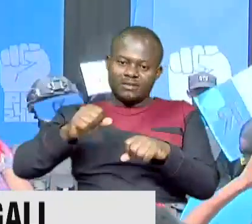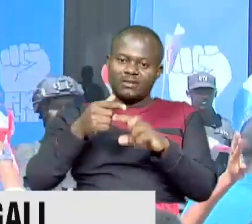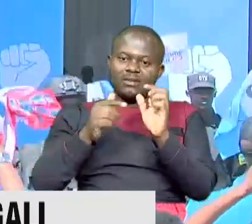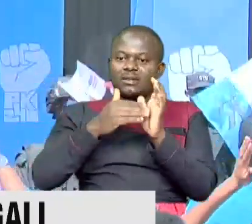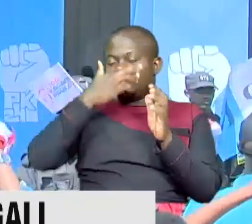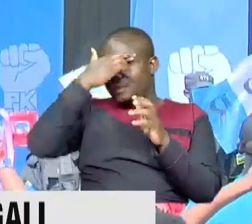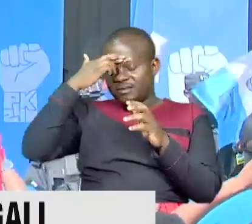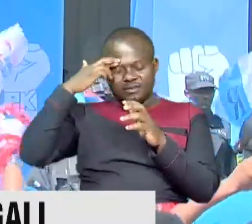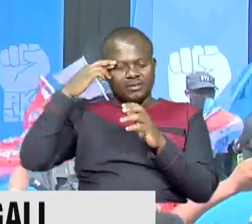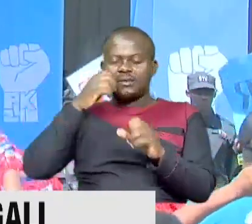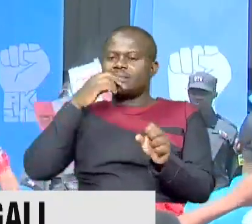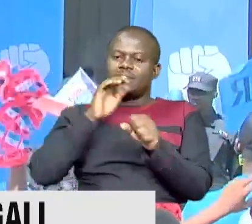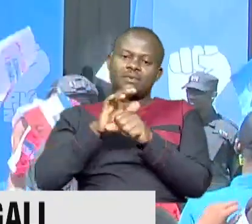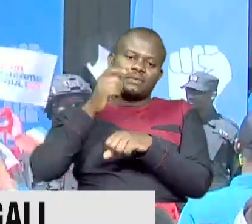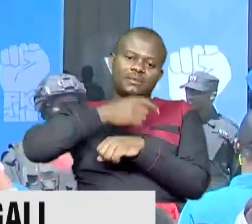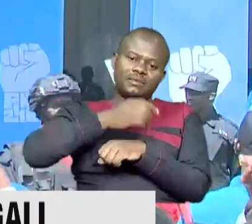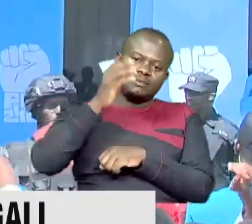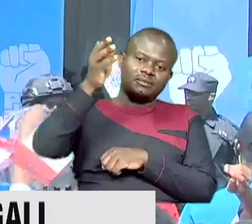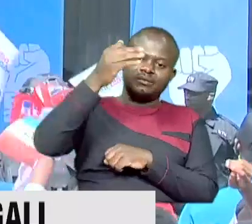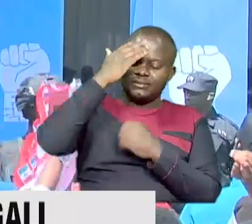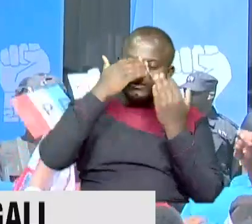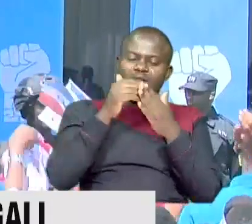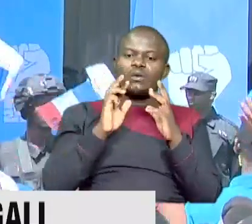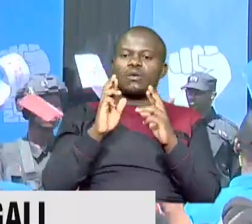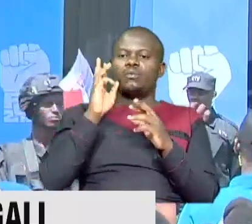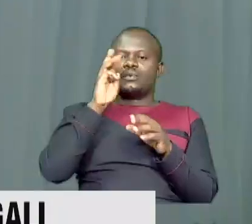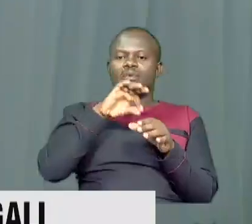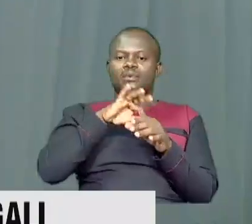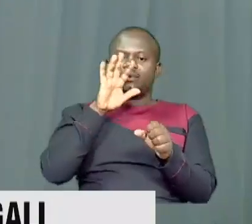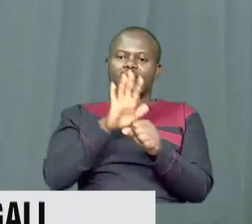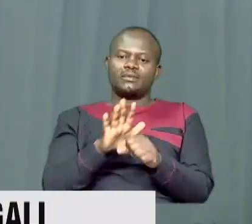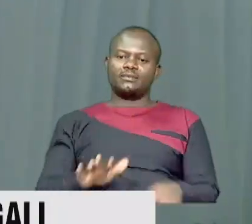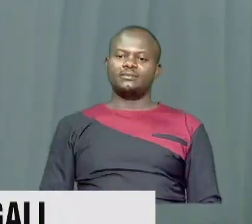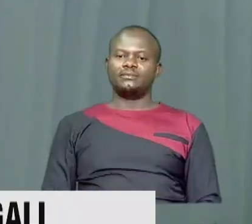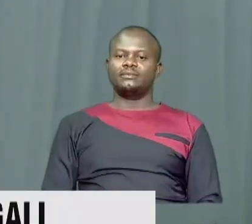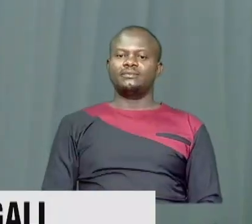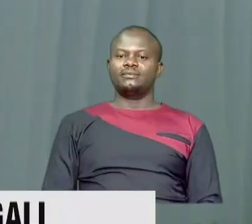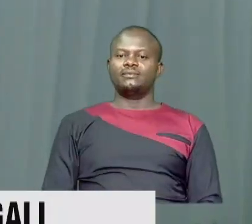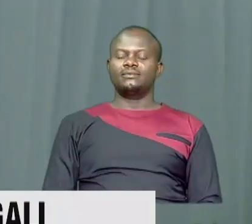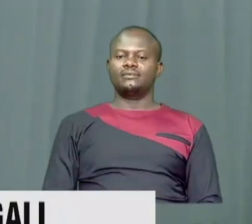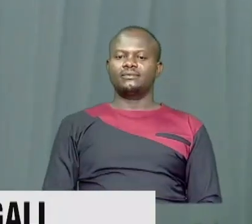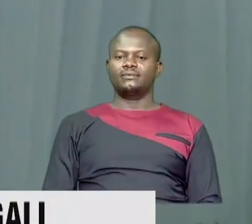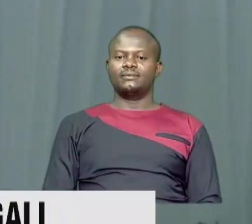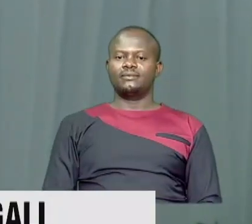nabyo yabasezeranyije no mu minsi iri imbere kuko abizeyeho kuzamutora ari benshi. Mwabintumiyemo